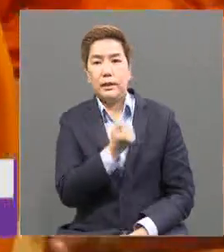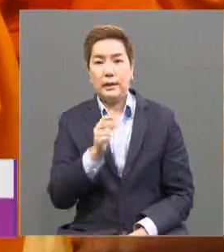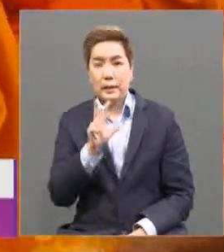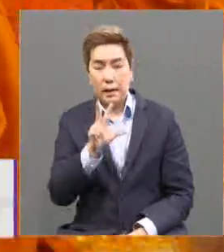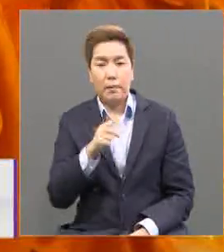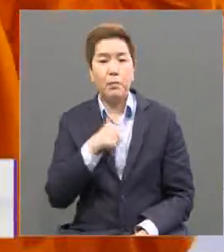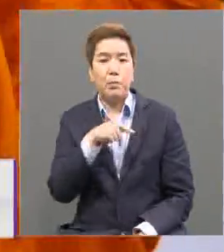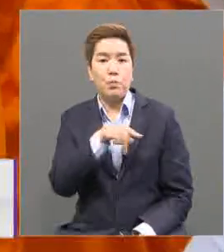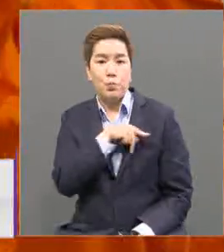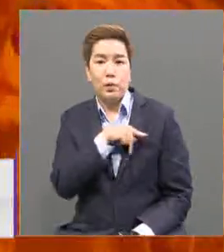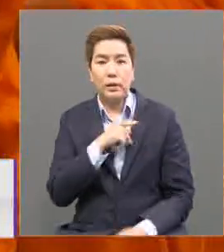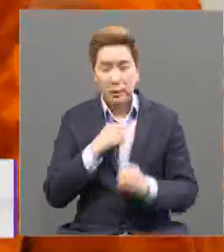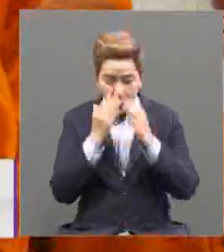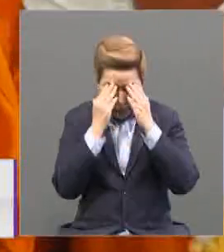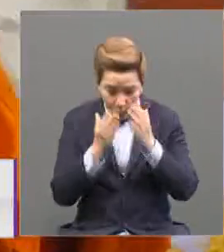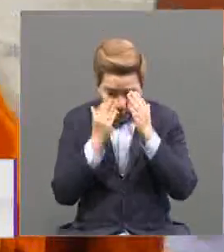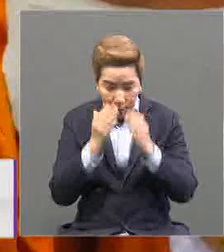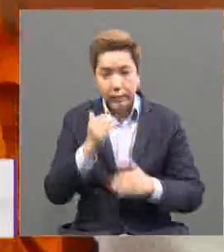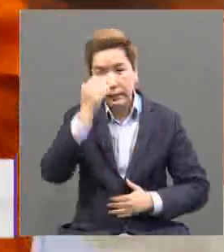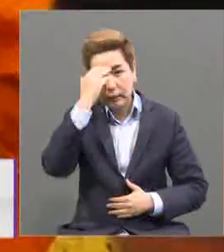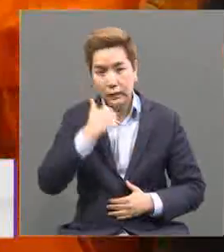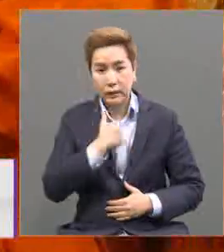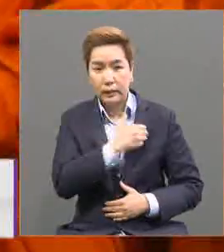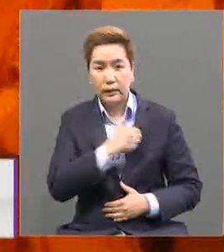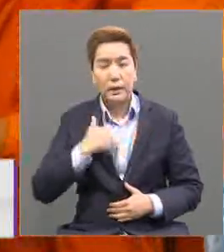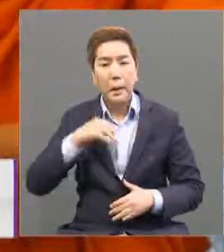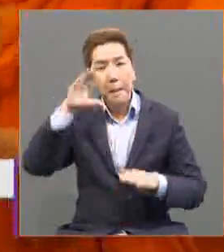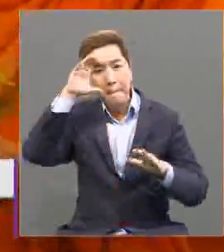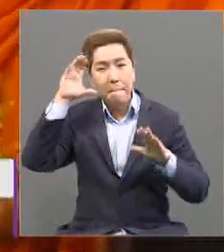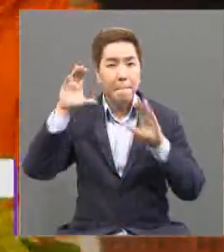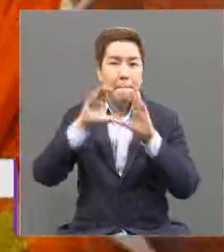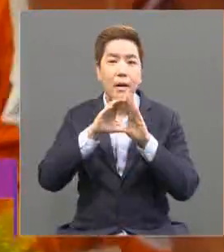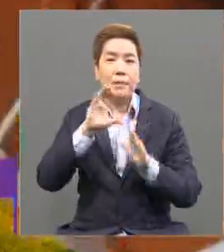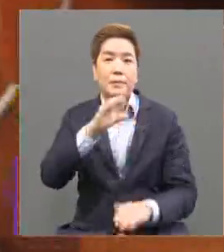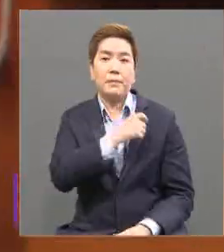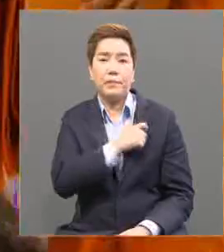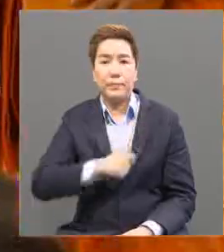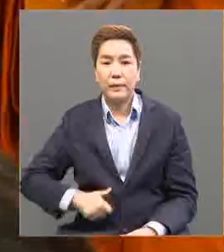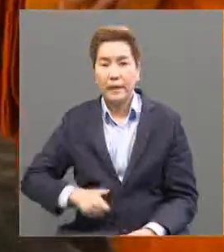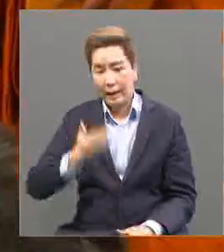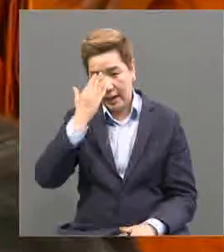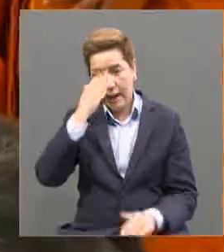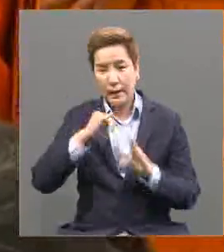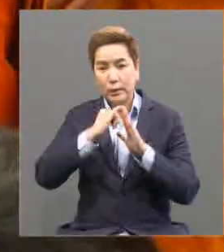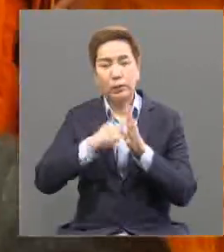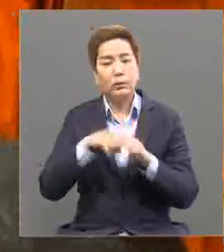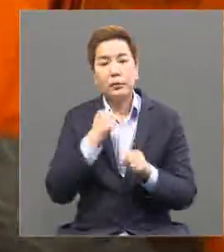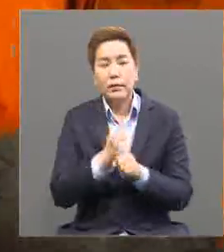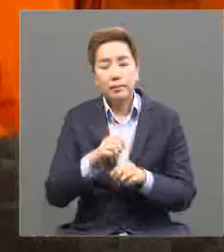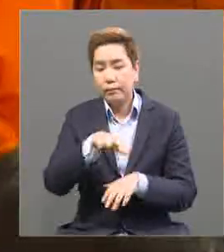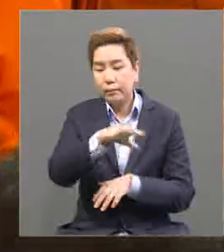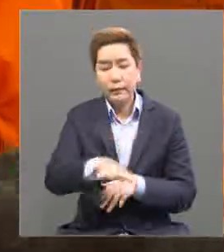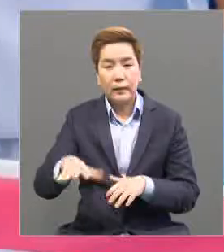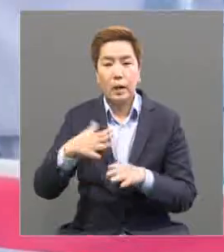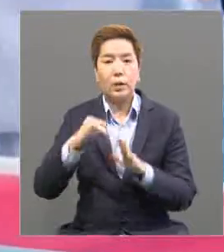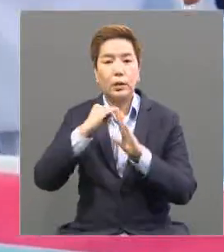ทธอิสลามแล้วก็คริสต์เบื้องหน้าพระบรมฉายาลักษณ์ที่บริเวณริมเขื่อนเรียงหินหน้าศาลากลางจังหวัดก่อน